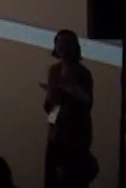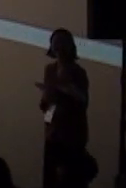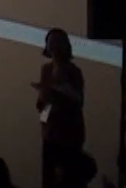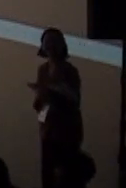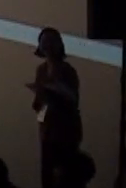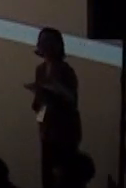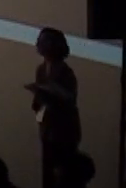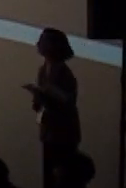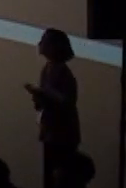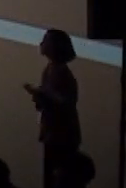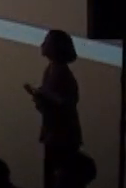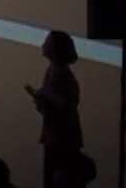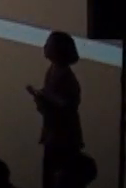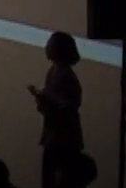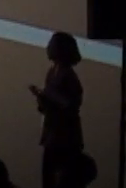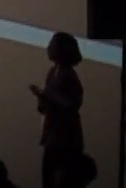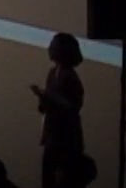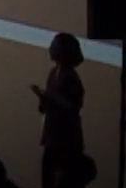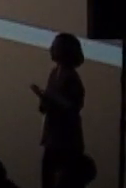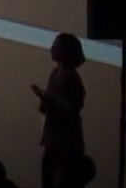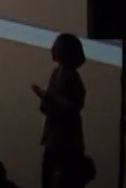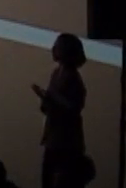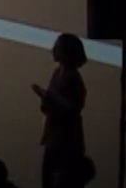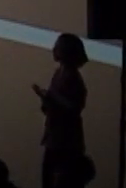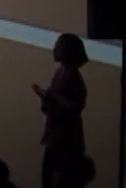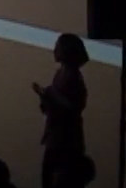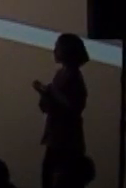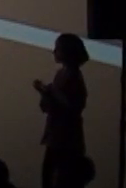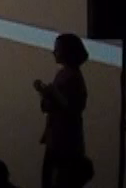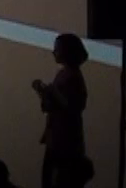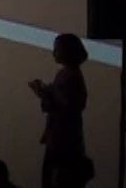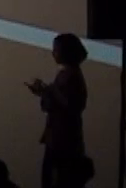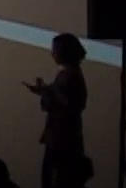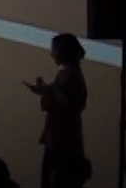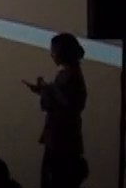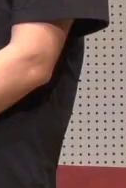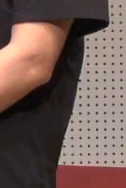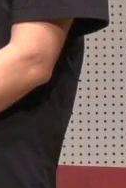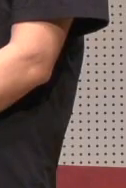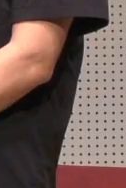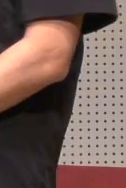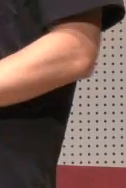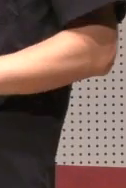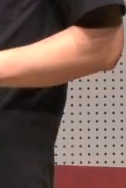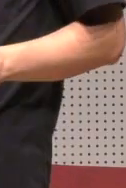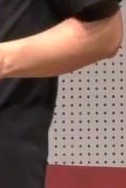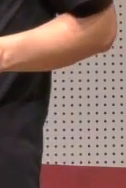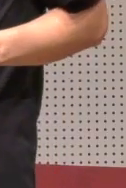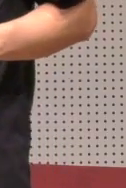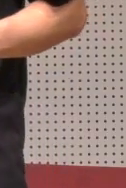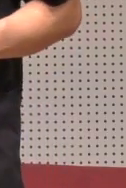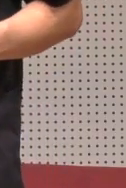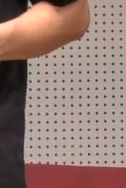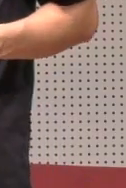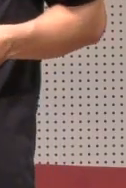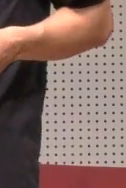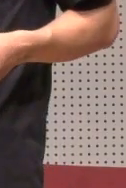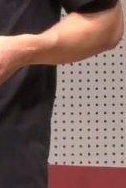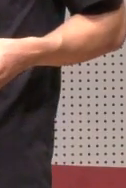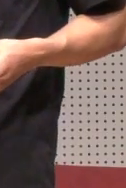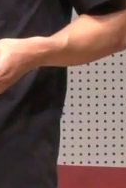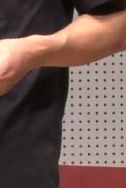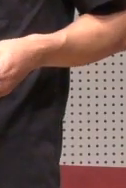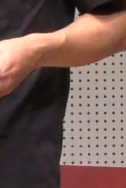우리 귀신물이 어머니께서 응원하셨네요. 맞습니다. 머리 쓰셨어요. 아, 또 반가워요. 네. 네 여러분과 다양한 이야기를 나누고 있는